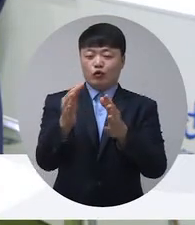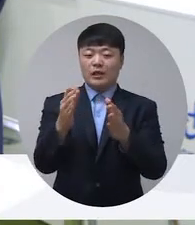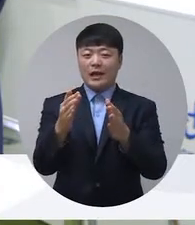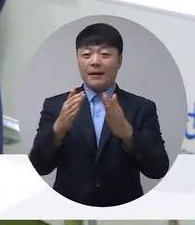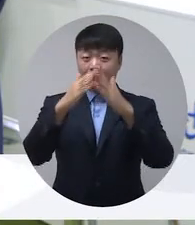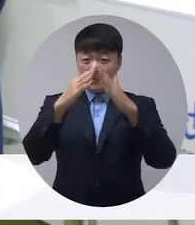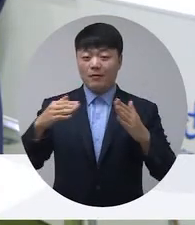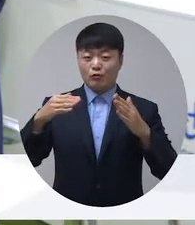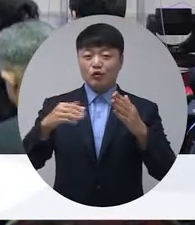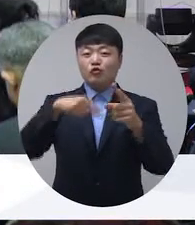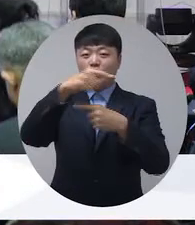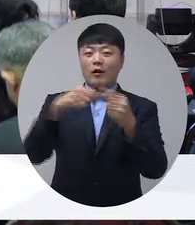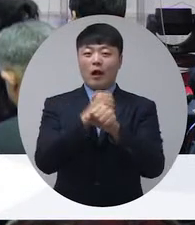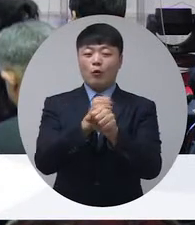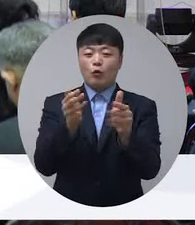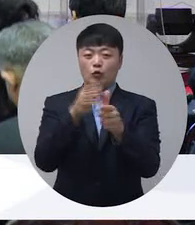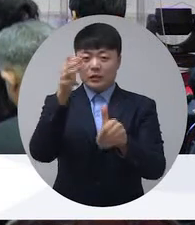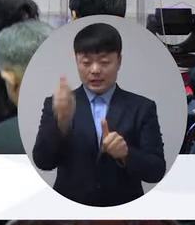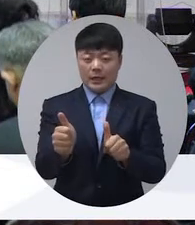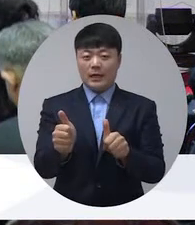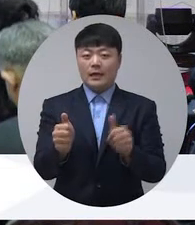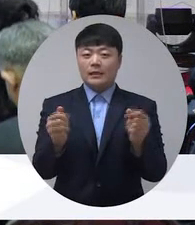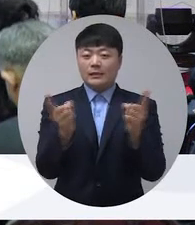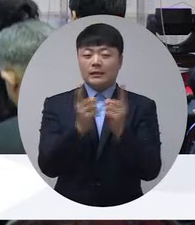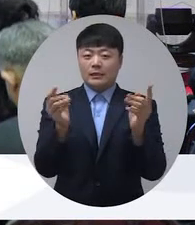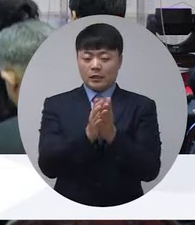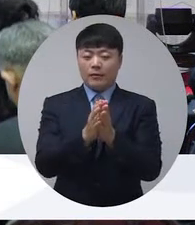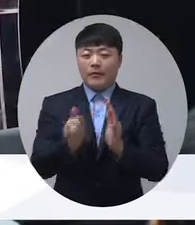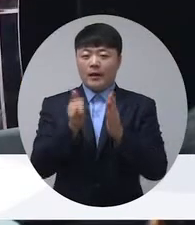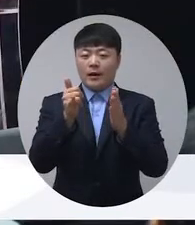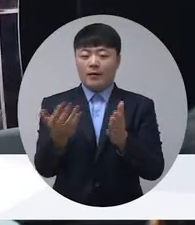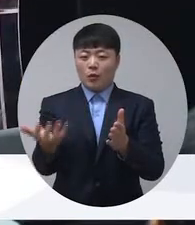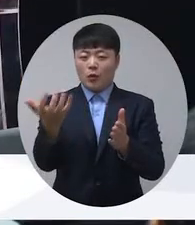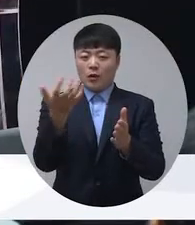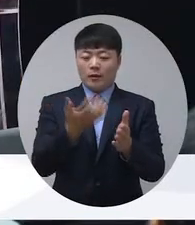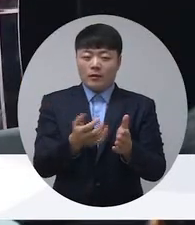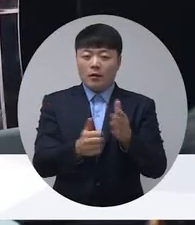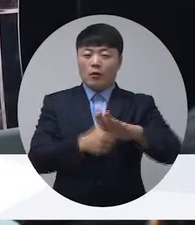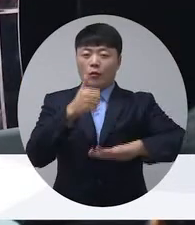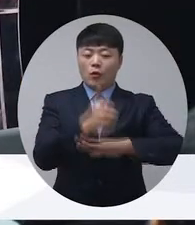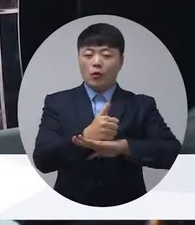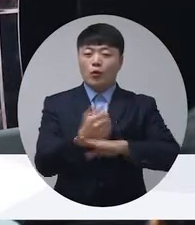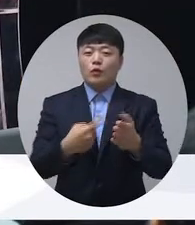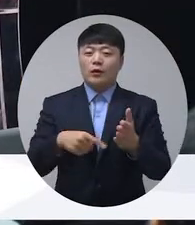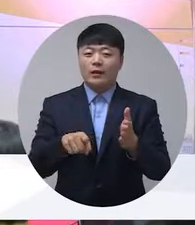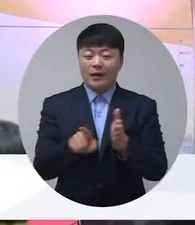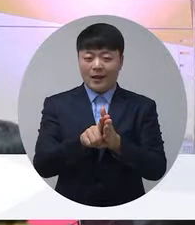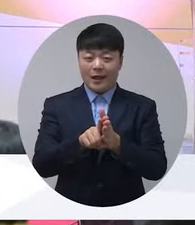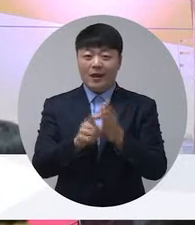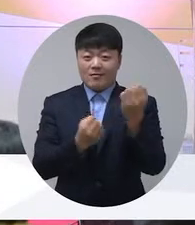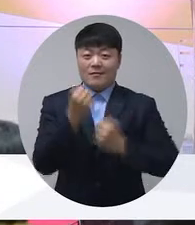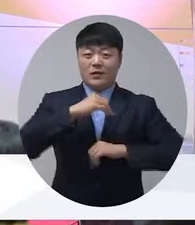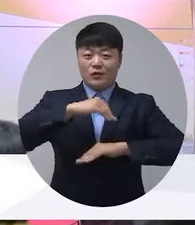를 운영했으며 특히 문 주니 합천군수 는 합창 국제 복합도시 유치 성공을 위한 투자 설명을 직접 하며